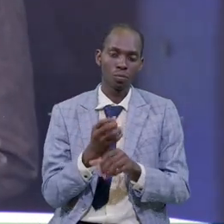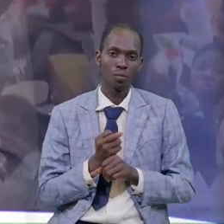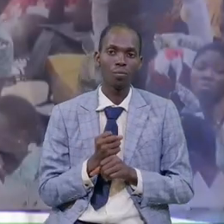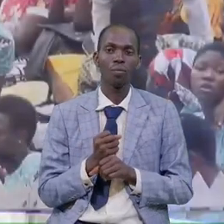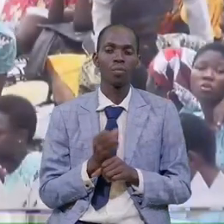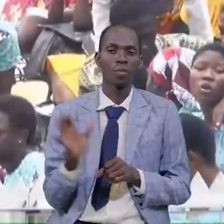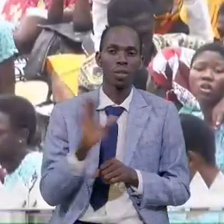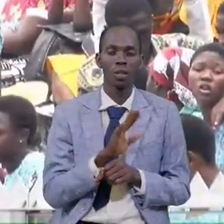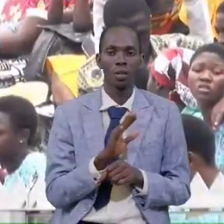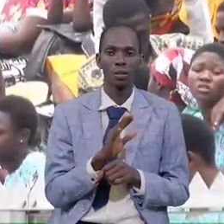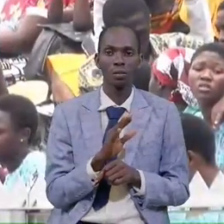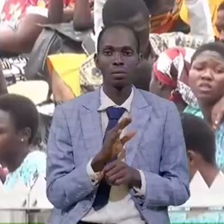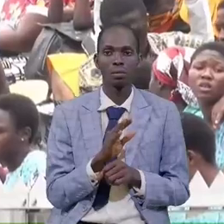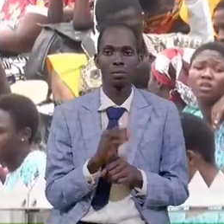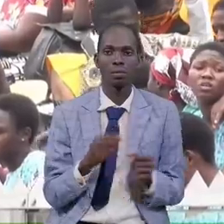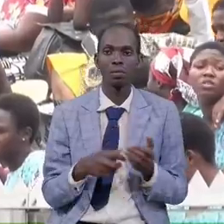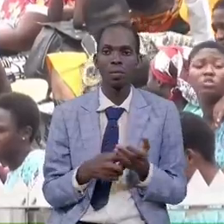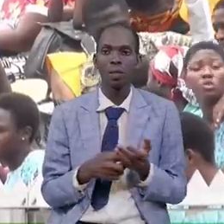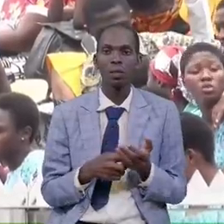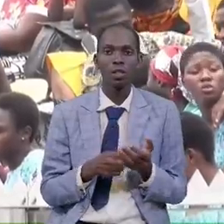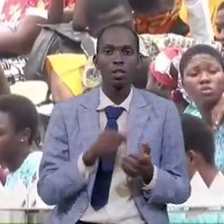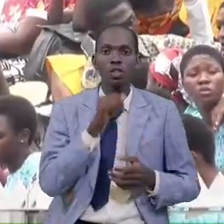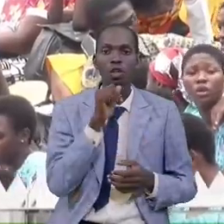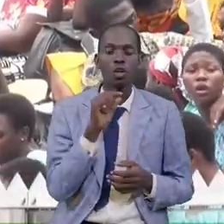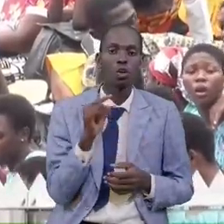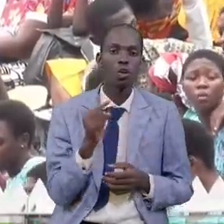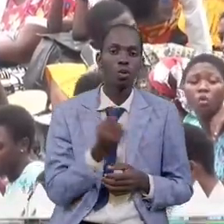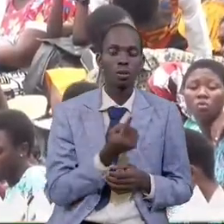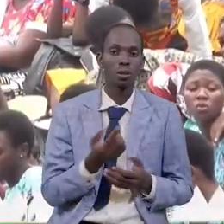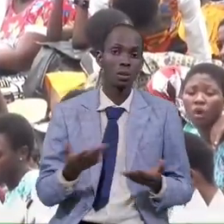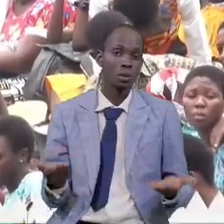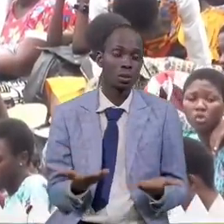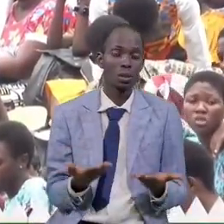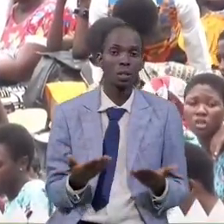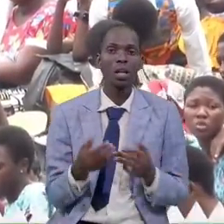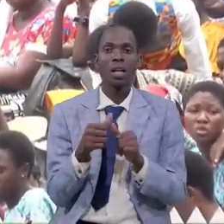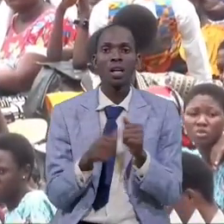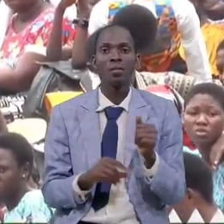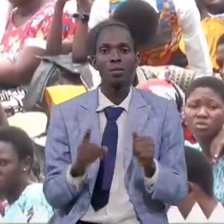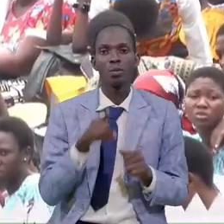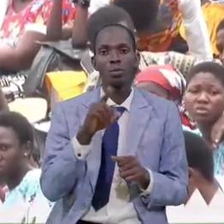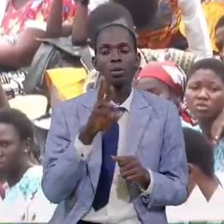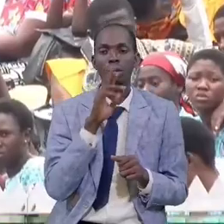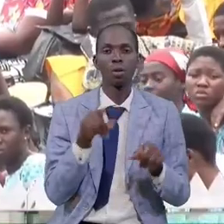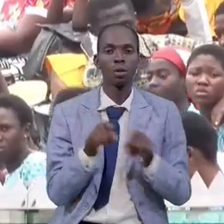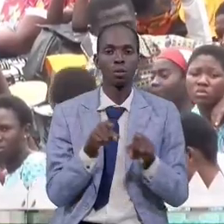Not only in the Alpha location, wherever you are, in any part of the globe,